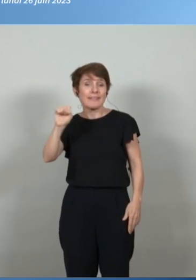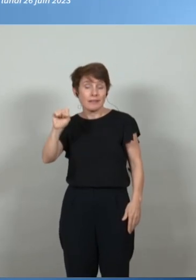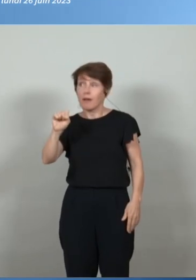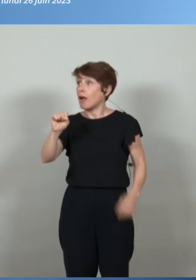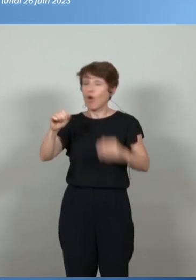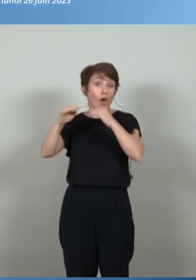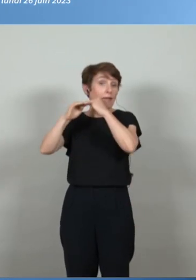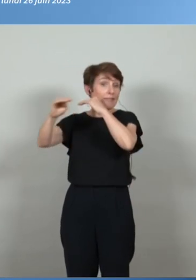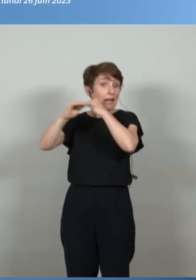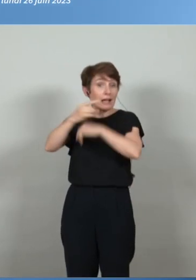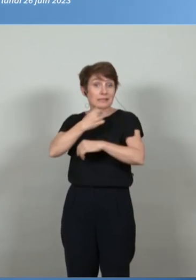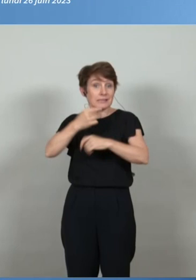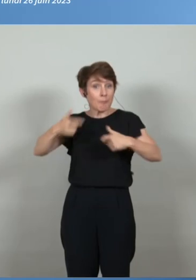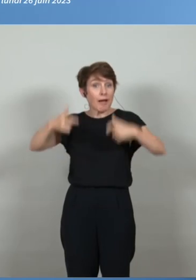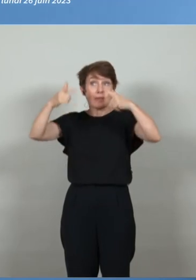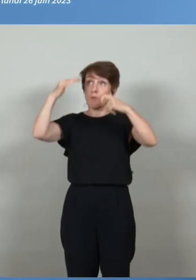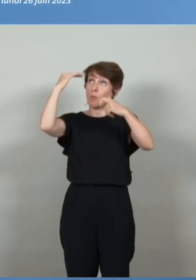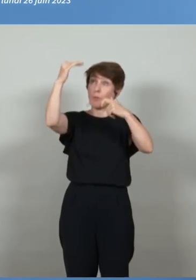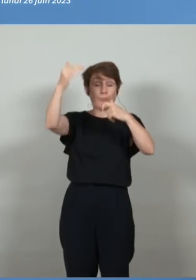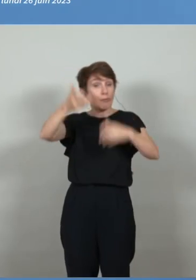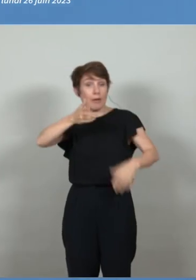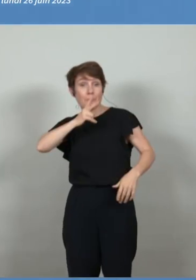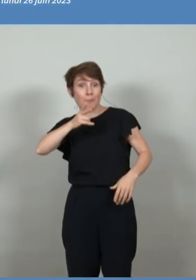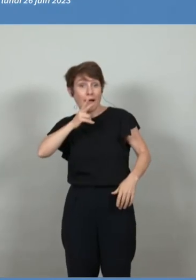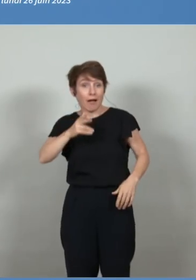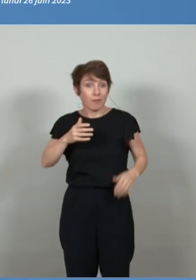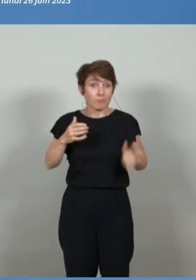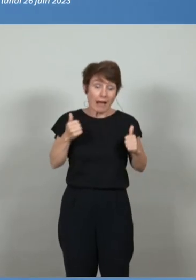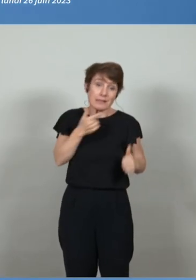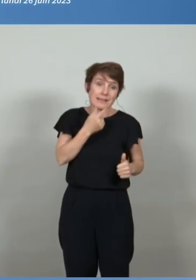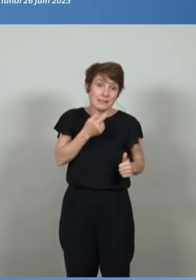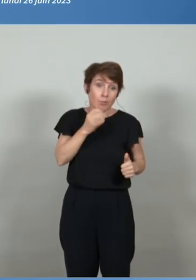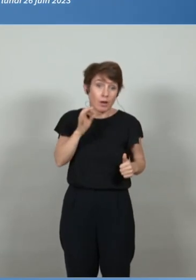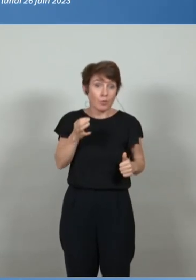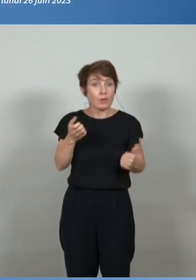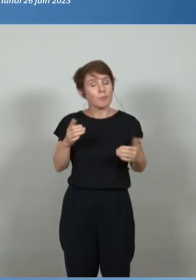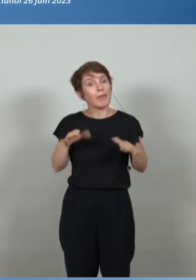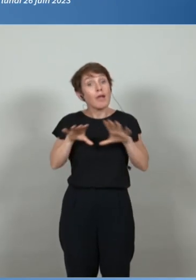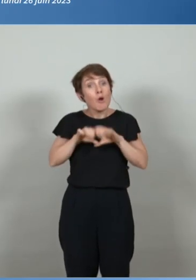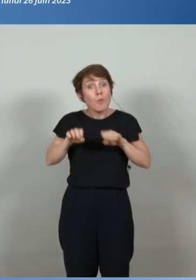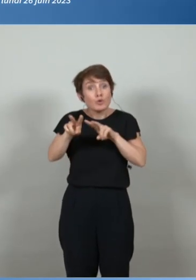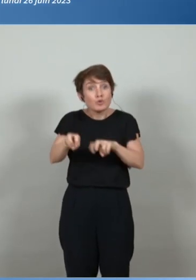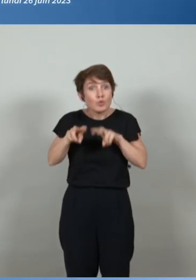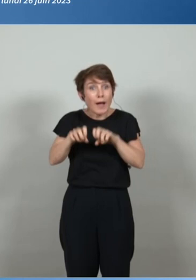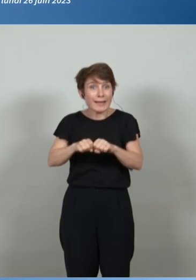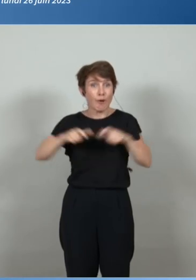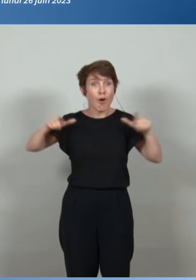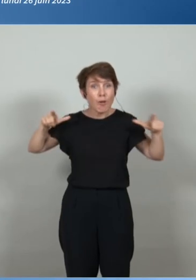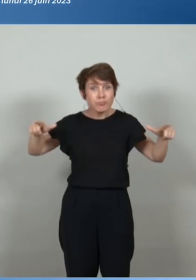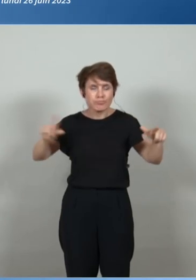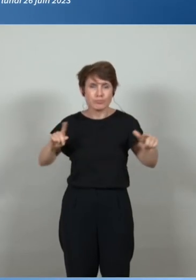certes très sympa mais enfin ça reste un bar c'est pas c'est pas un c'est pas une production agricole massive et puis ensuite